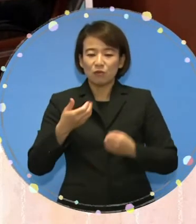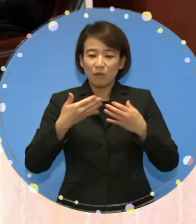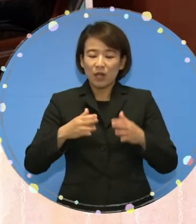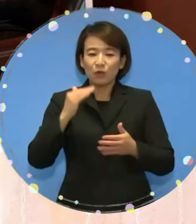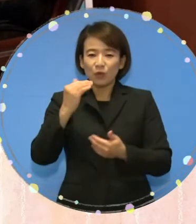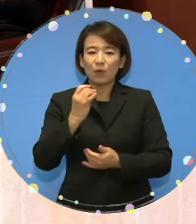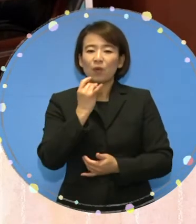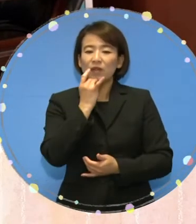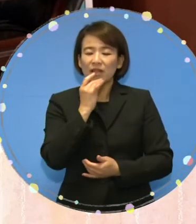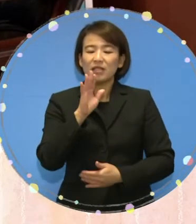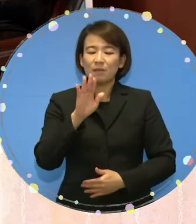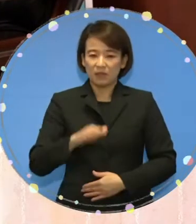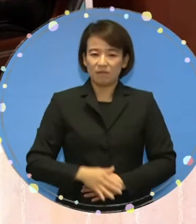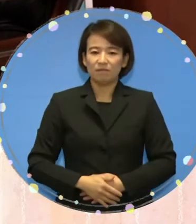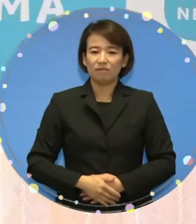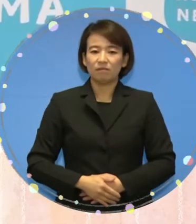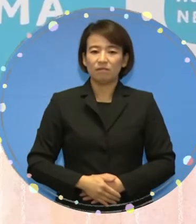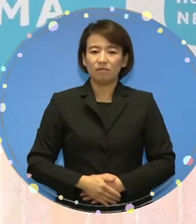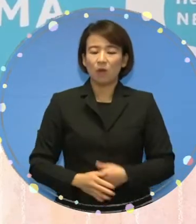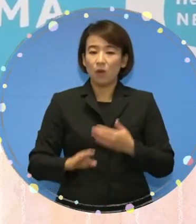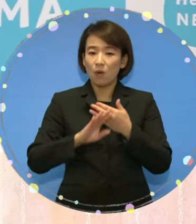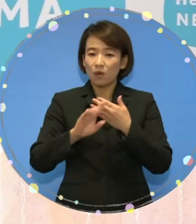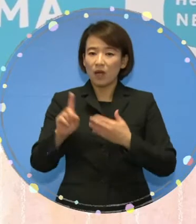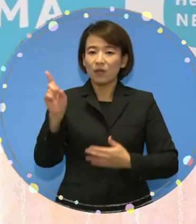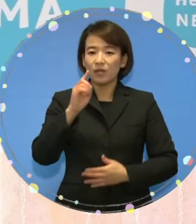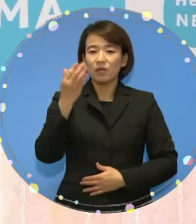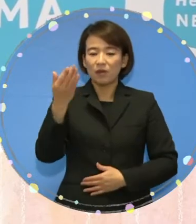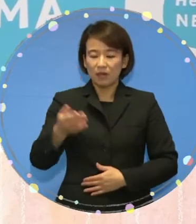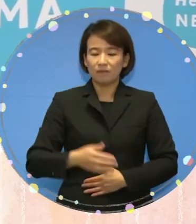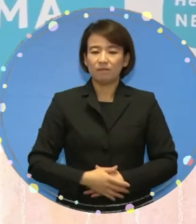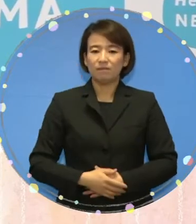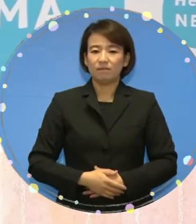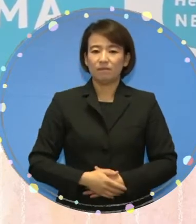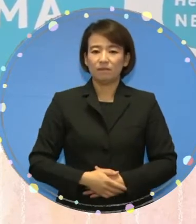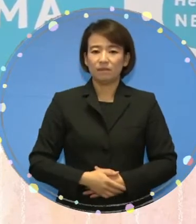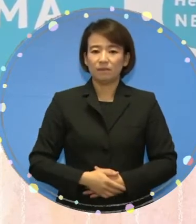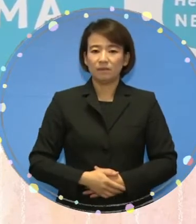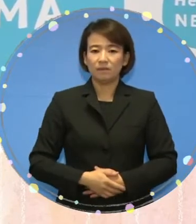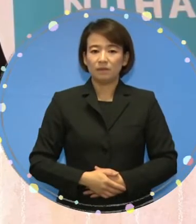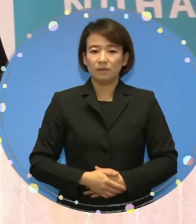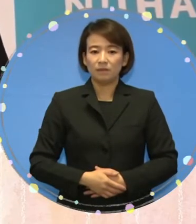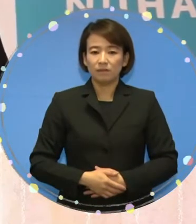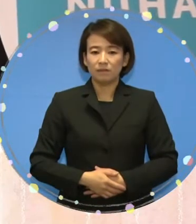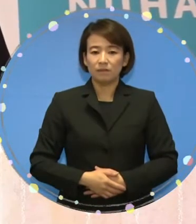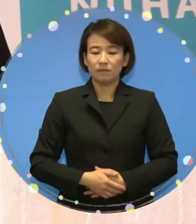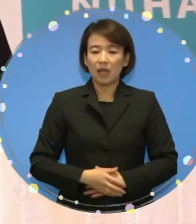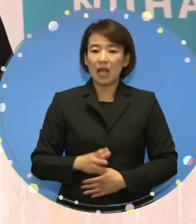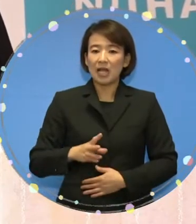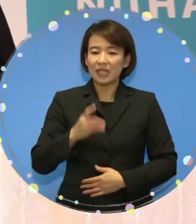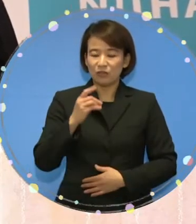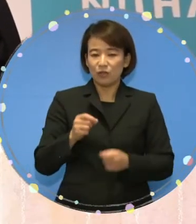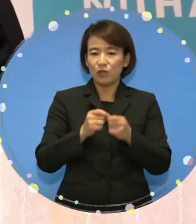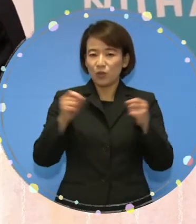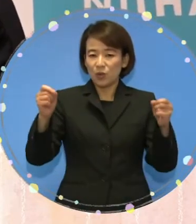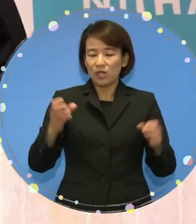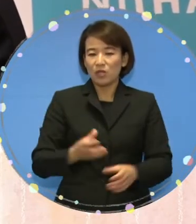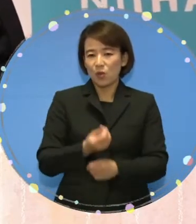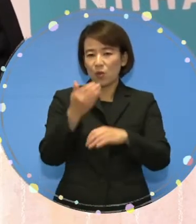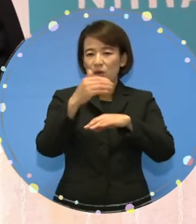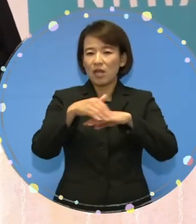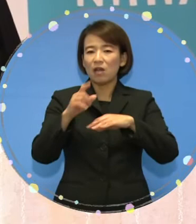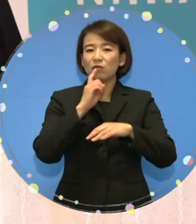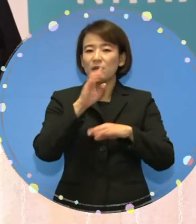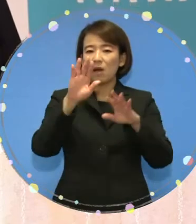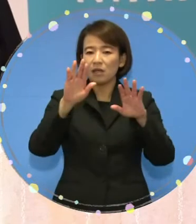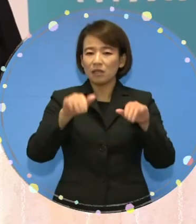ますいいています他にはどのような取り組みがありましたかはいえー冒頭で長期総合計画のお